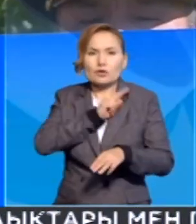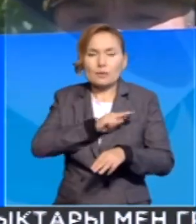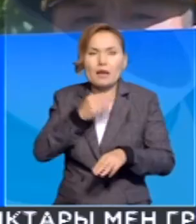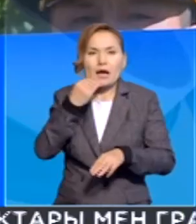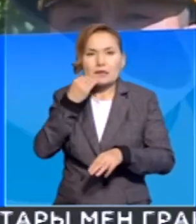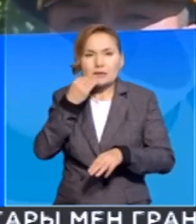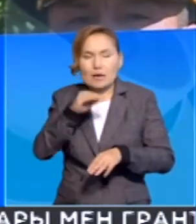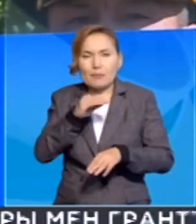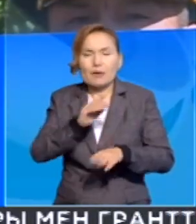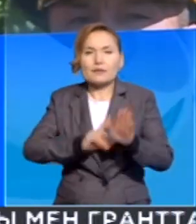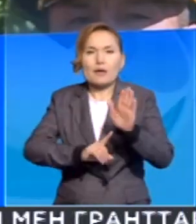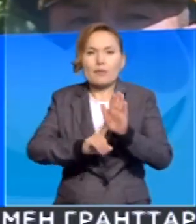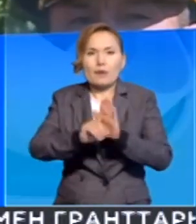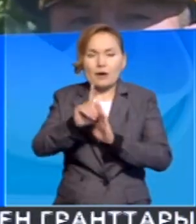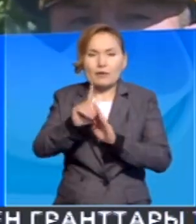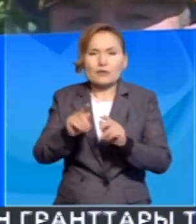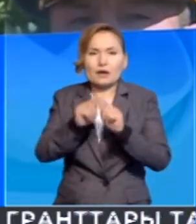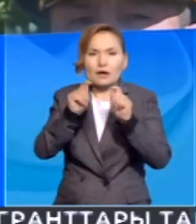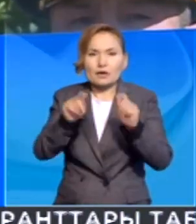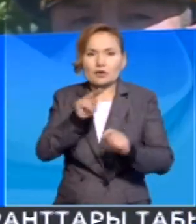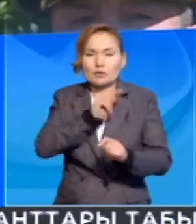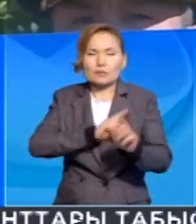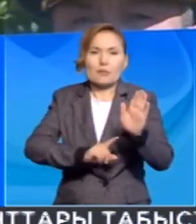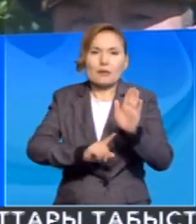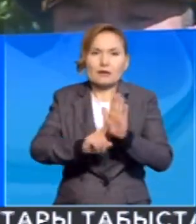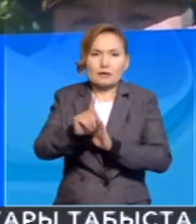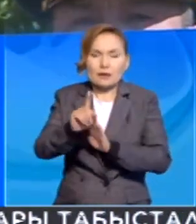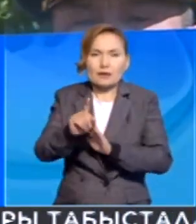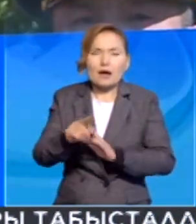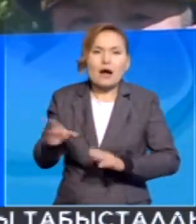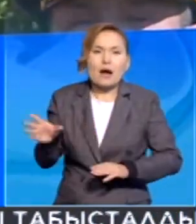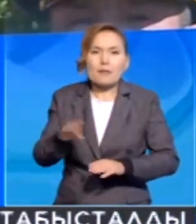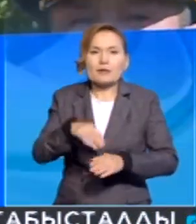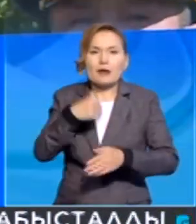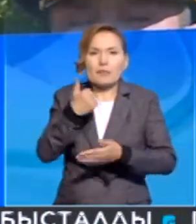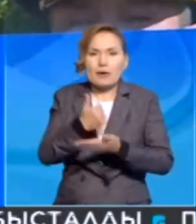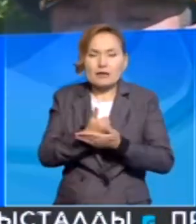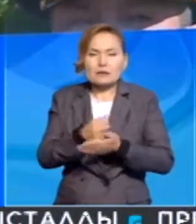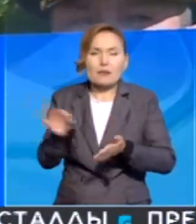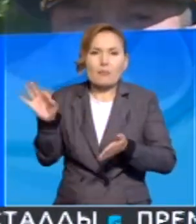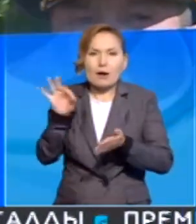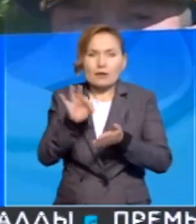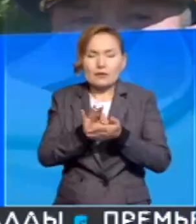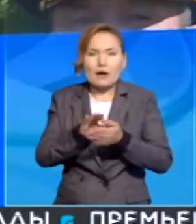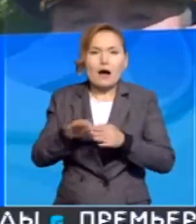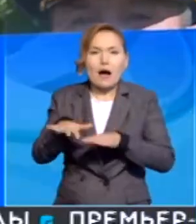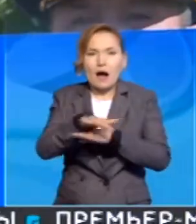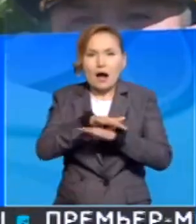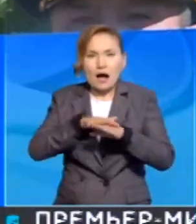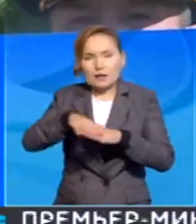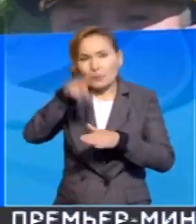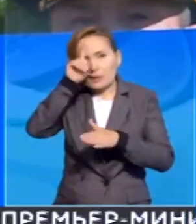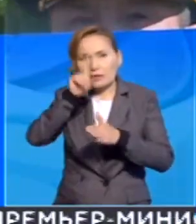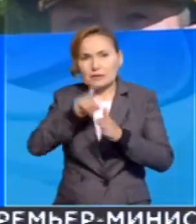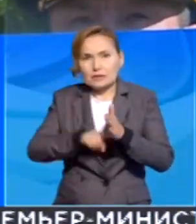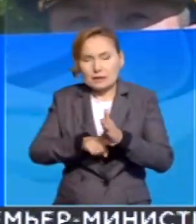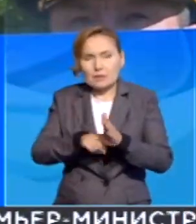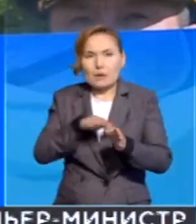сапалы бастамаларды құруға кірісті. Басты мақсат халықтың сенімін